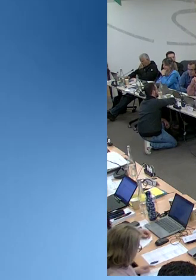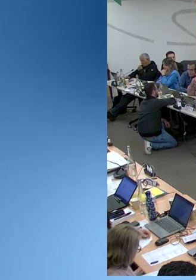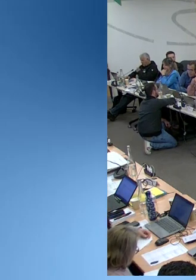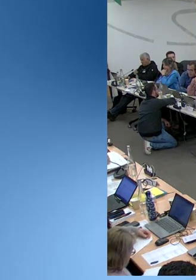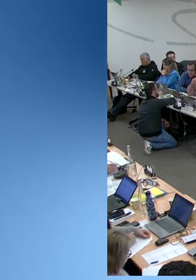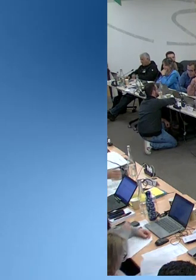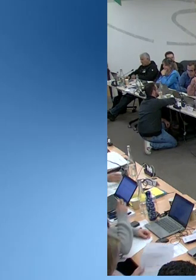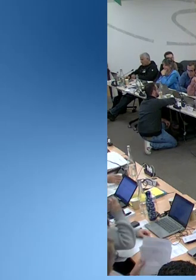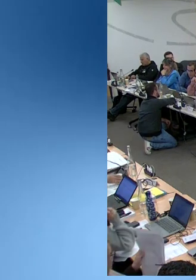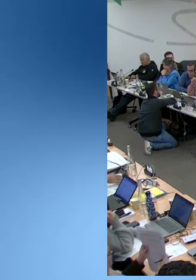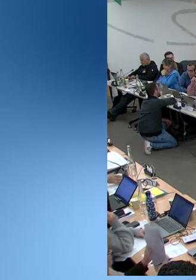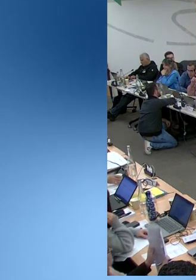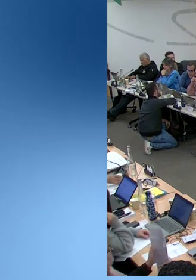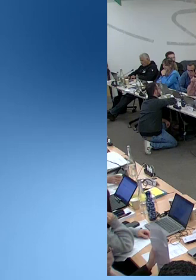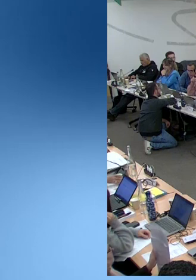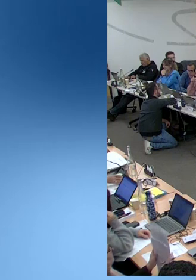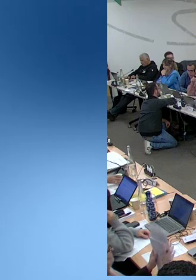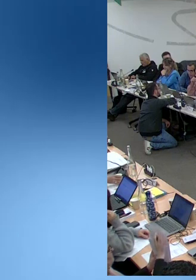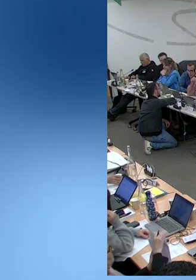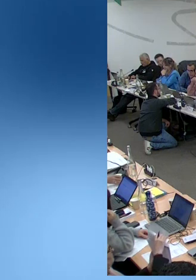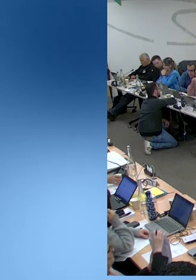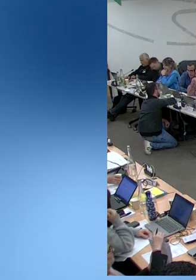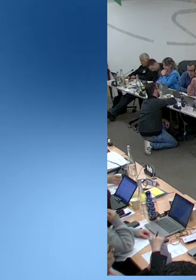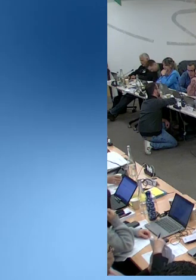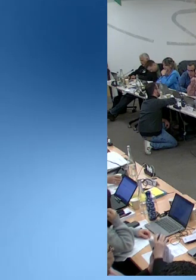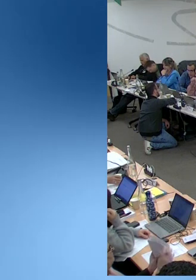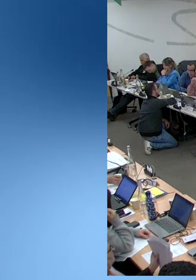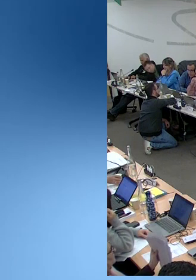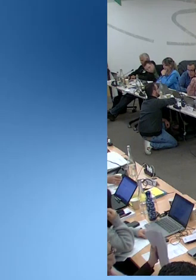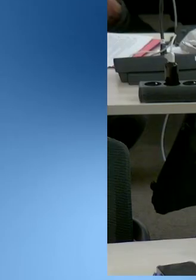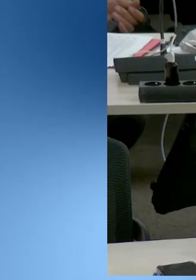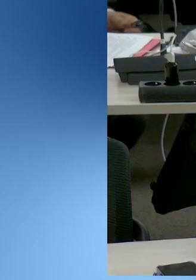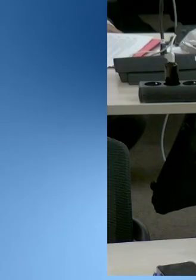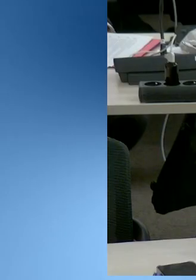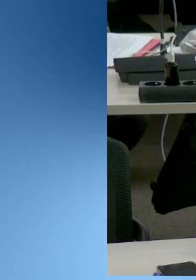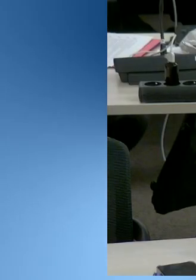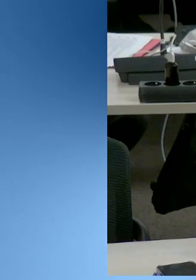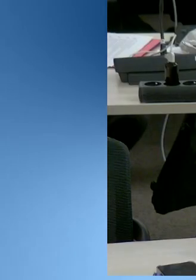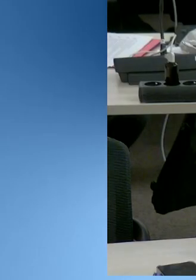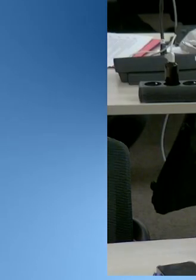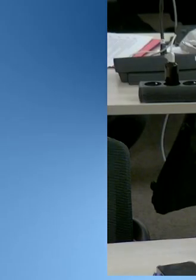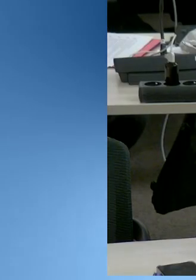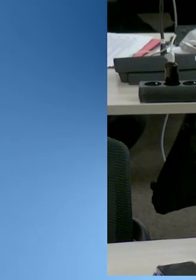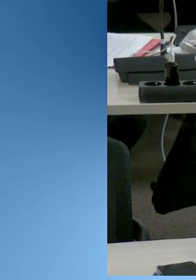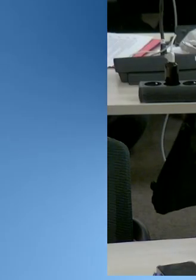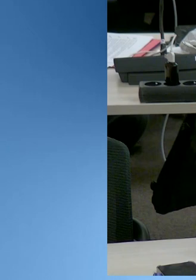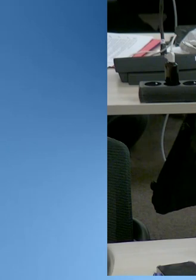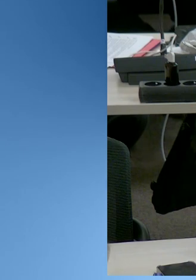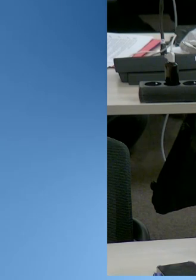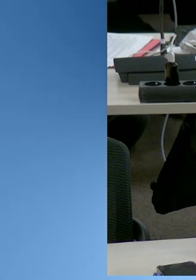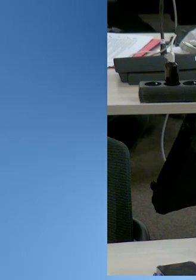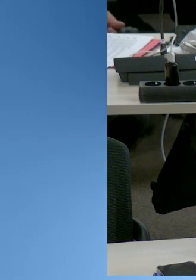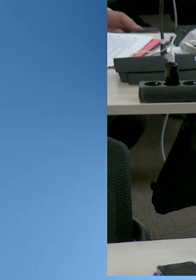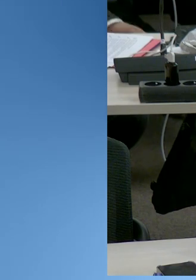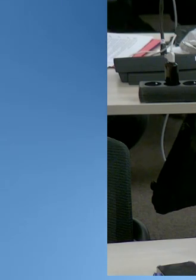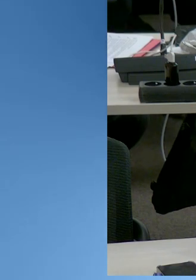le le comité de préfiguration là du projet muséographique je trouve que ça serait intéressant qu'on puisse aussi mettre dans la boucle la métropole parce